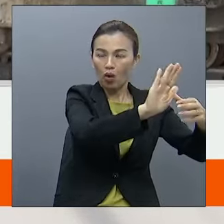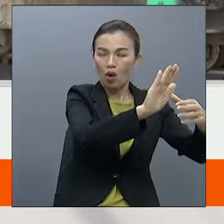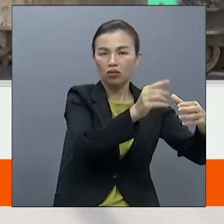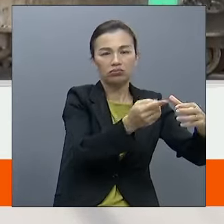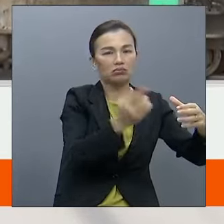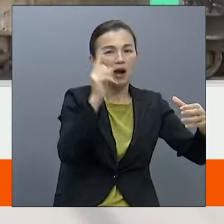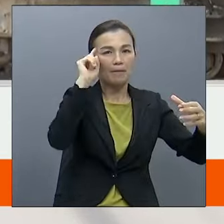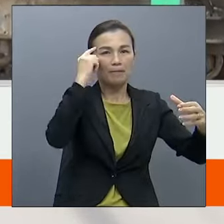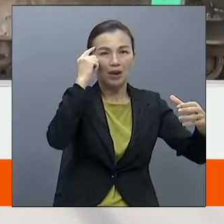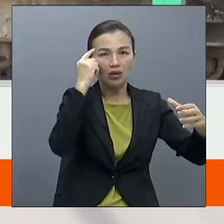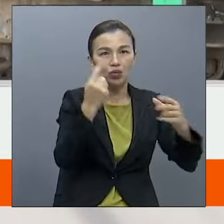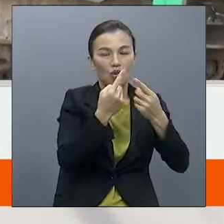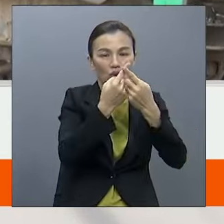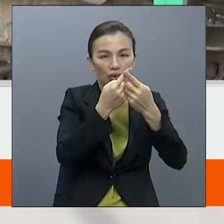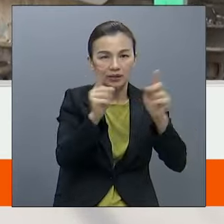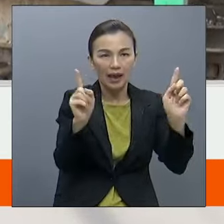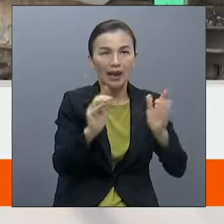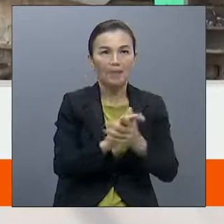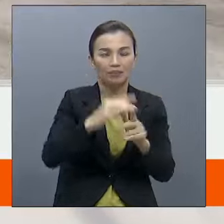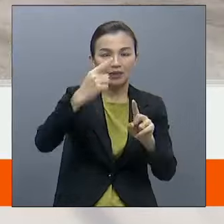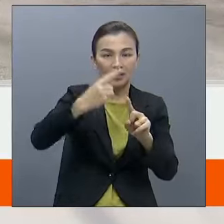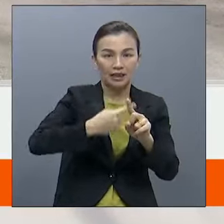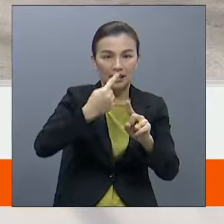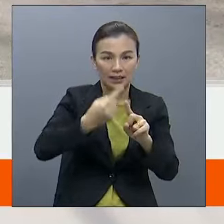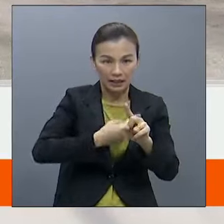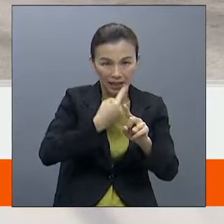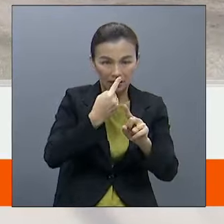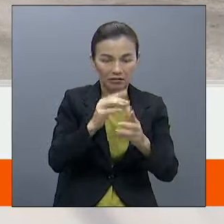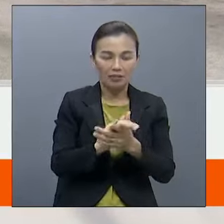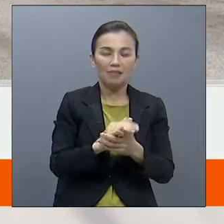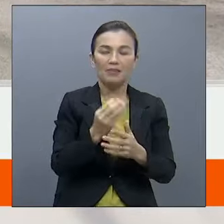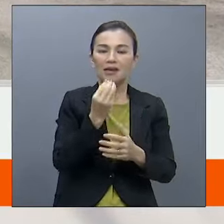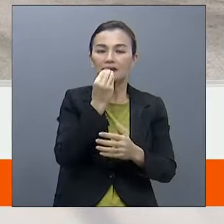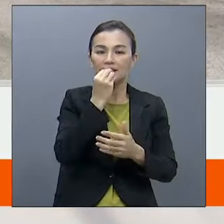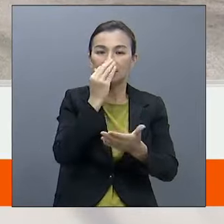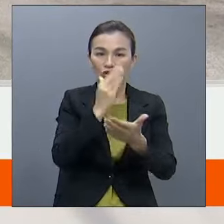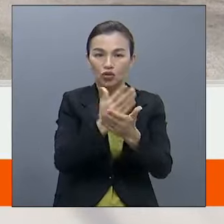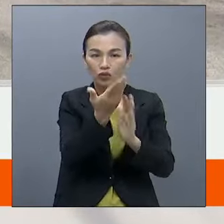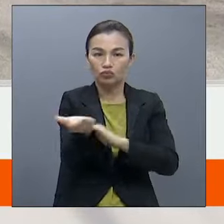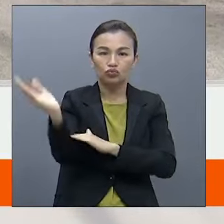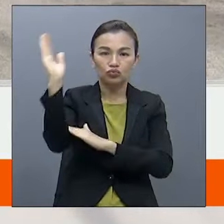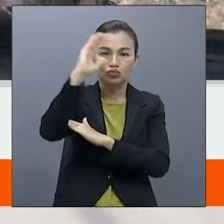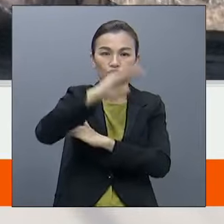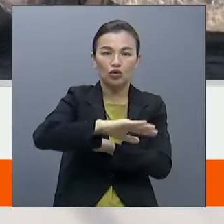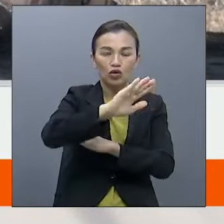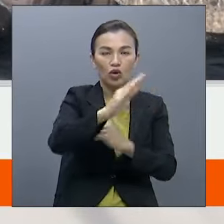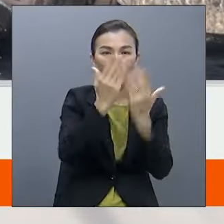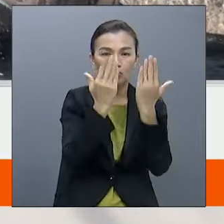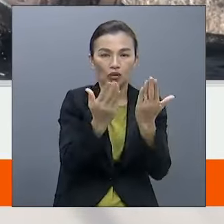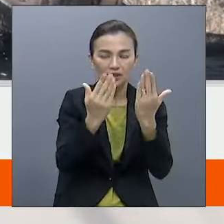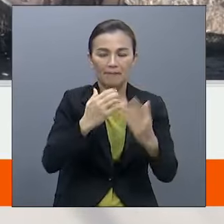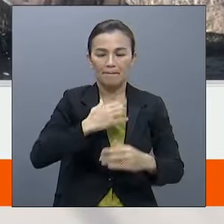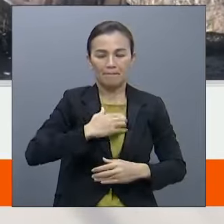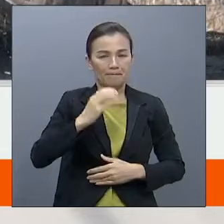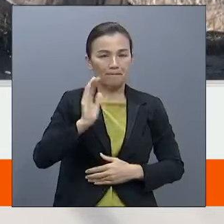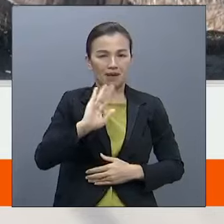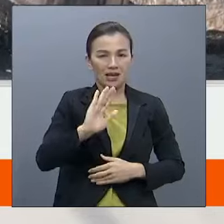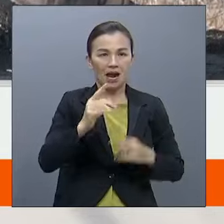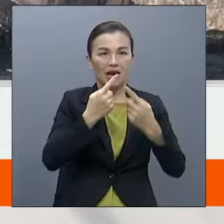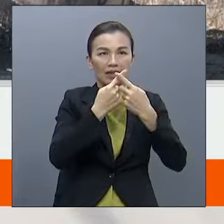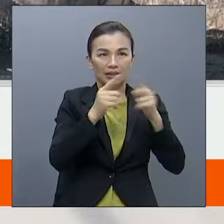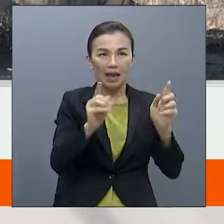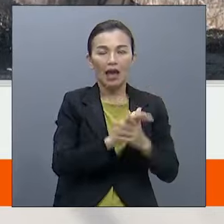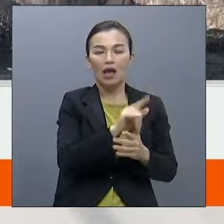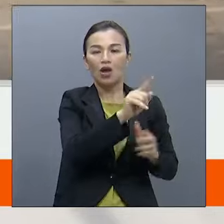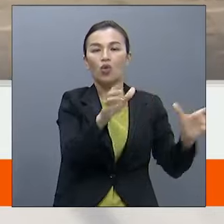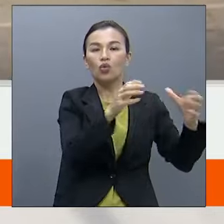มบอกแล้วว่าในช่วงรอมฎอนนั้นผมต้องการเกิดความรอมฎอนสันติสุขนะครับไม่อยากจะให้เกิดเหตุก่อเหตุแต ่ ทางฝั่ง BIN ก็ไม่สามารถที่จะ